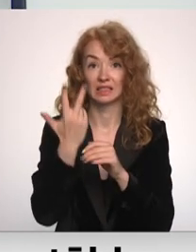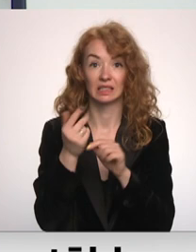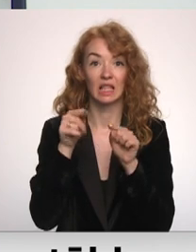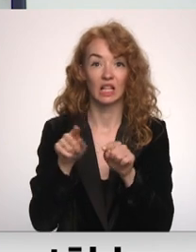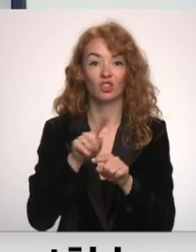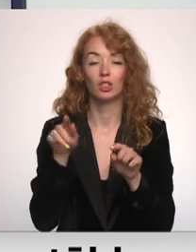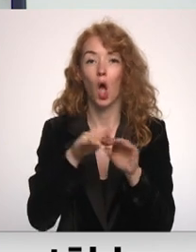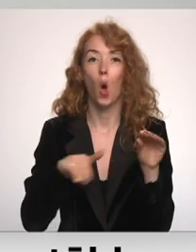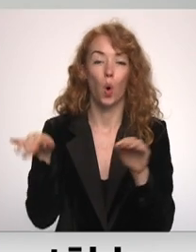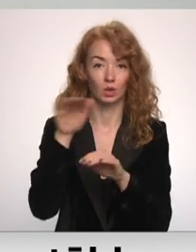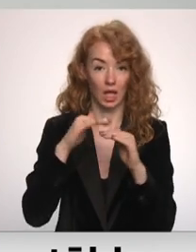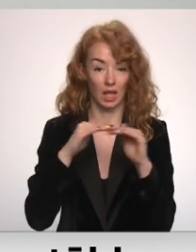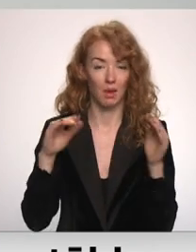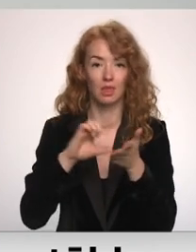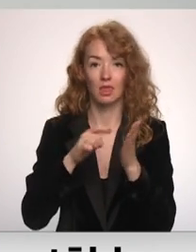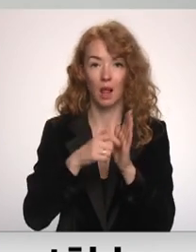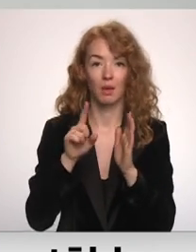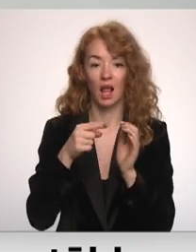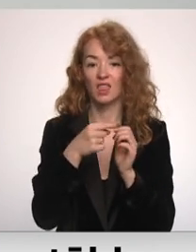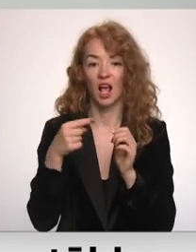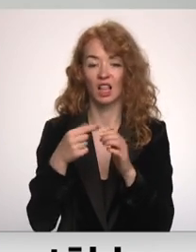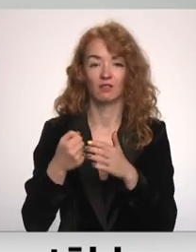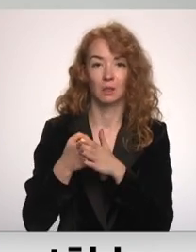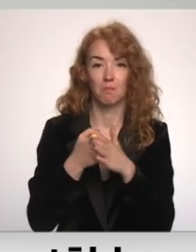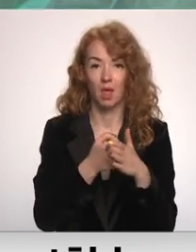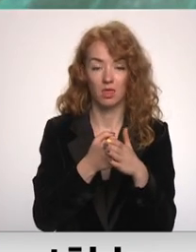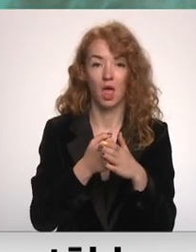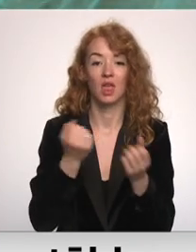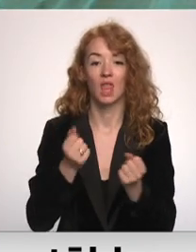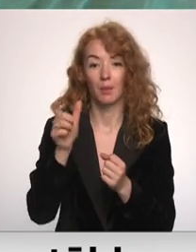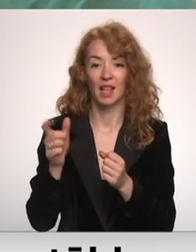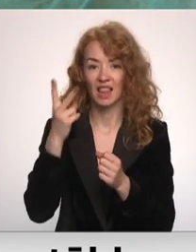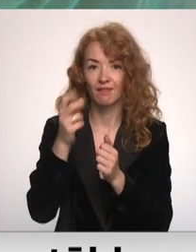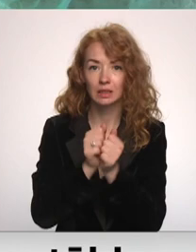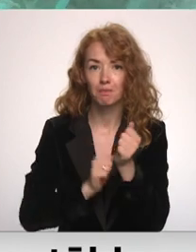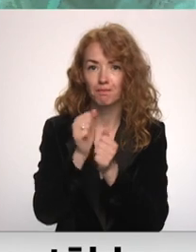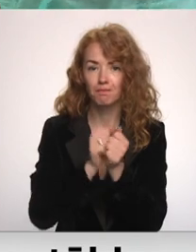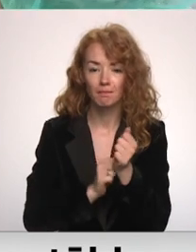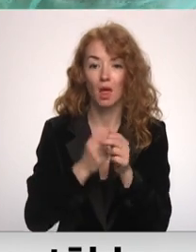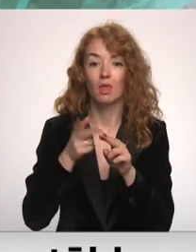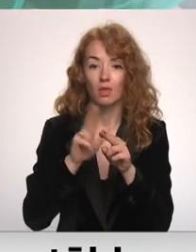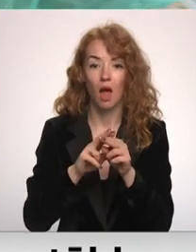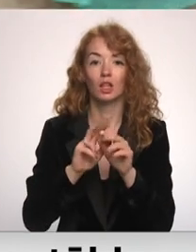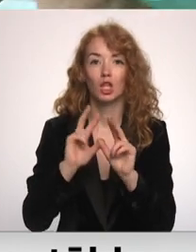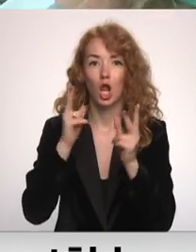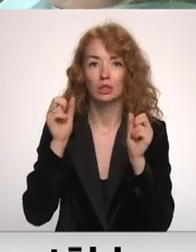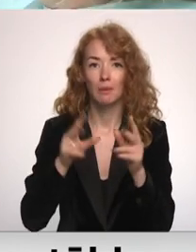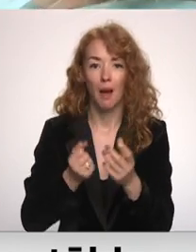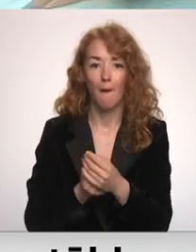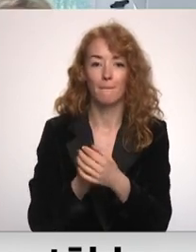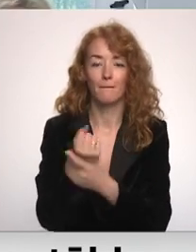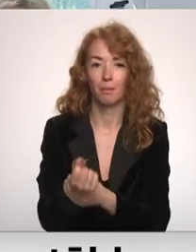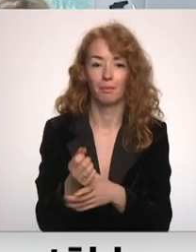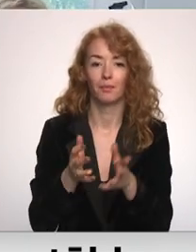viens no augstākajiem. Telpā ir negatīvs spiediens, darbiniecei 2 cimdu pāri, pirms viņa liek rokas trešajos, kas iestrādāti